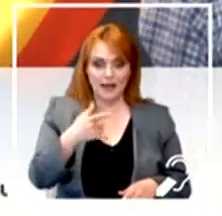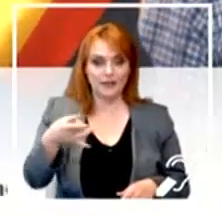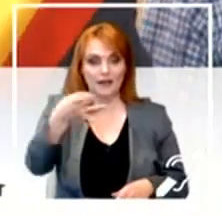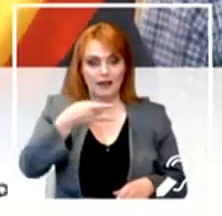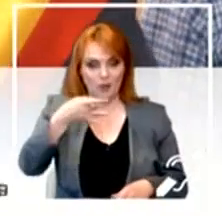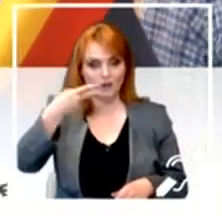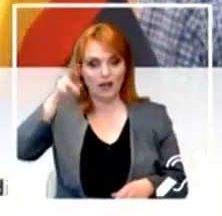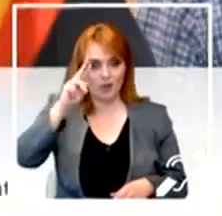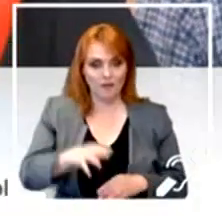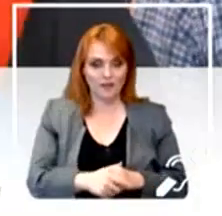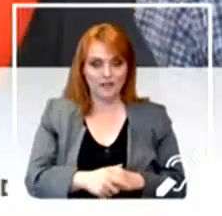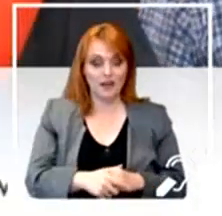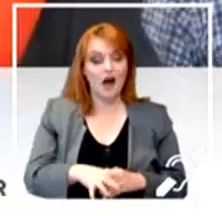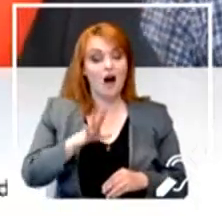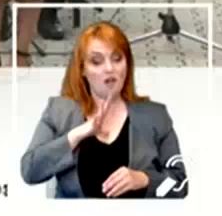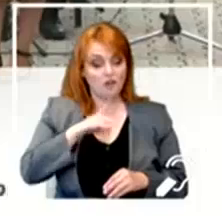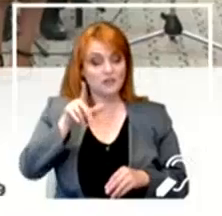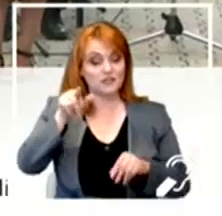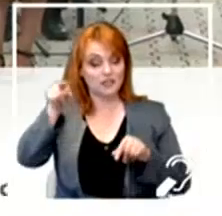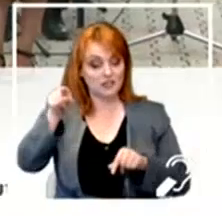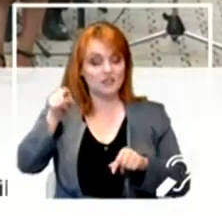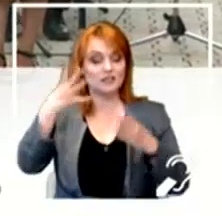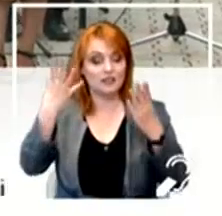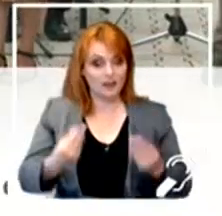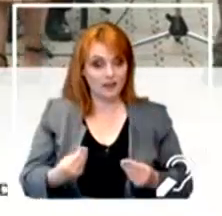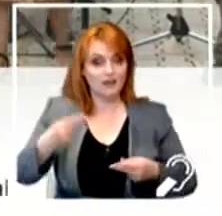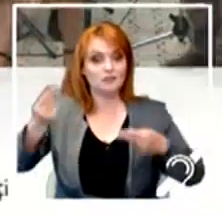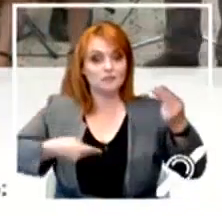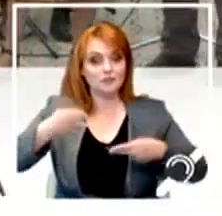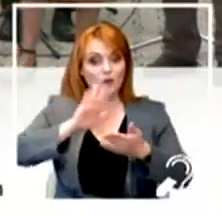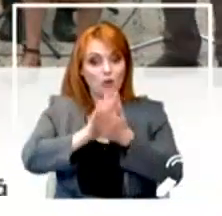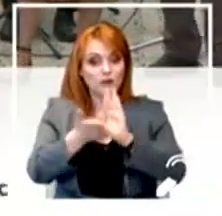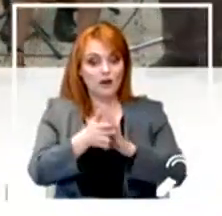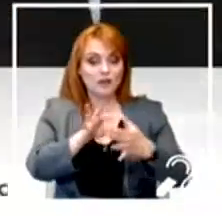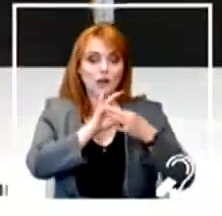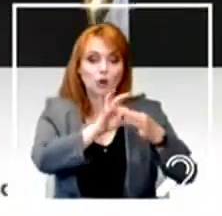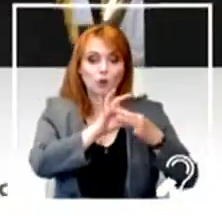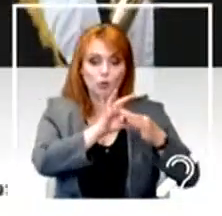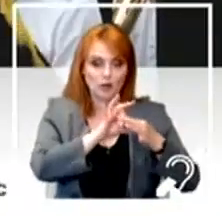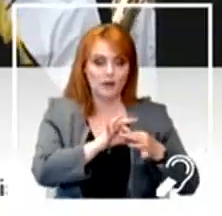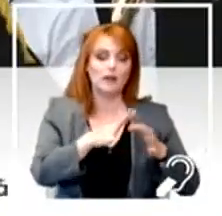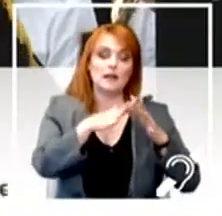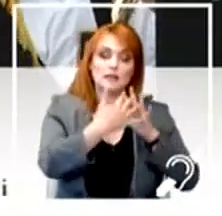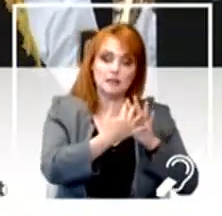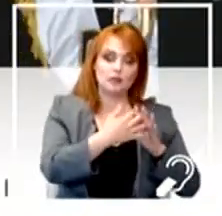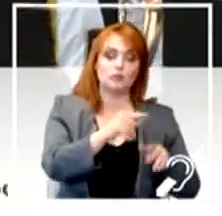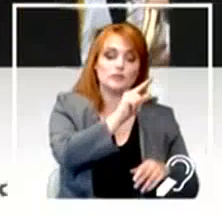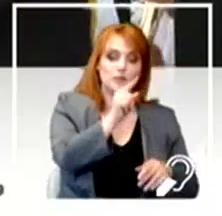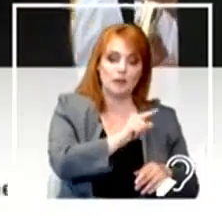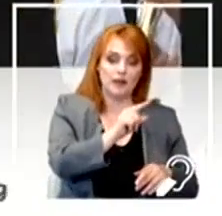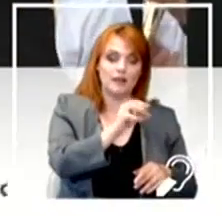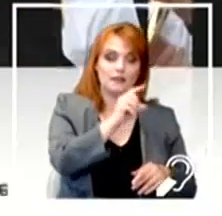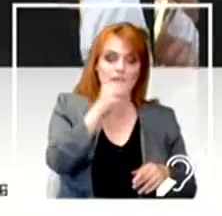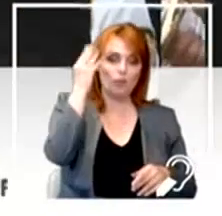județul Vaslui. A fost semnat și un acord de înfrățire între comunele Zembreni din Republica Moldova și Pădureni, județul Vaslui din